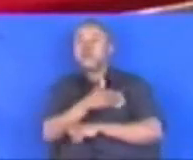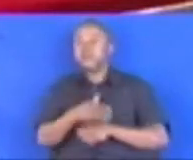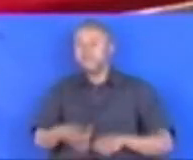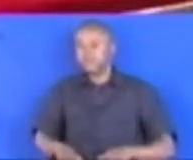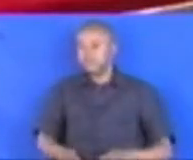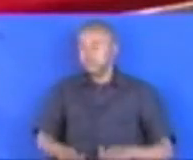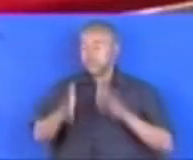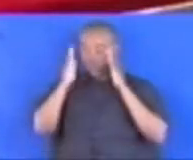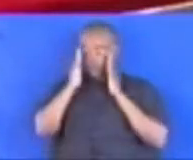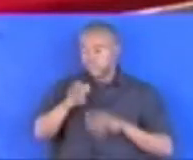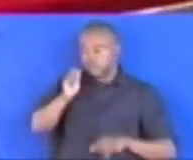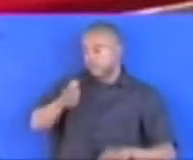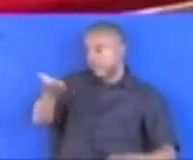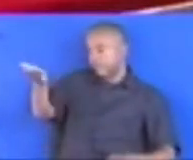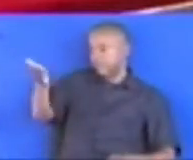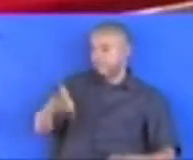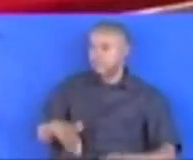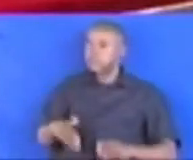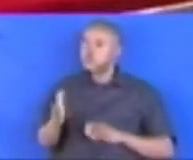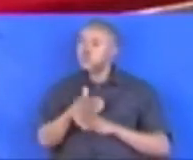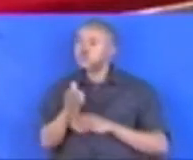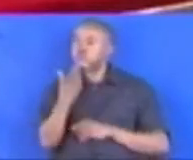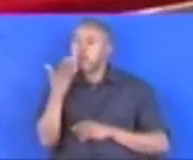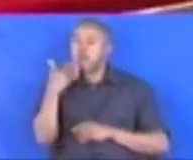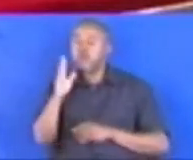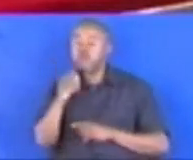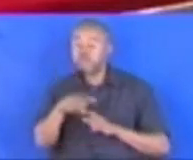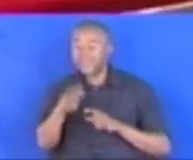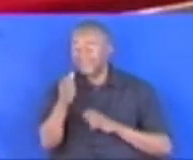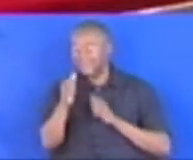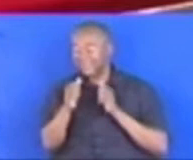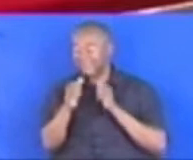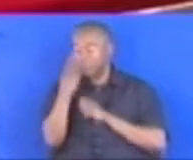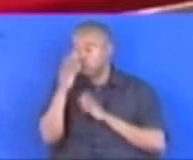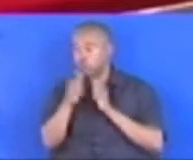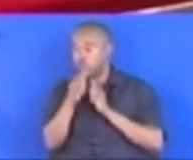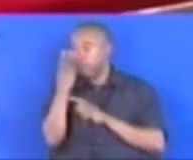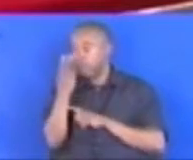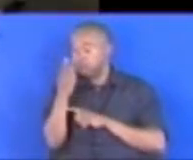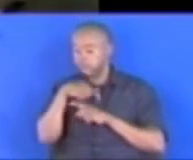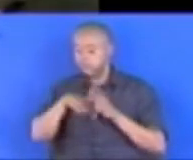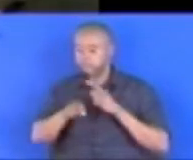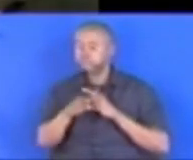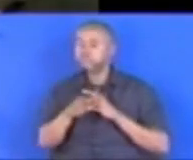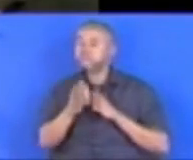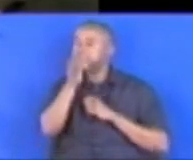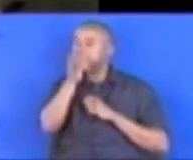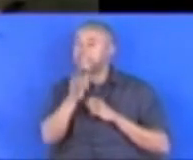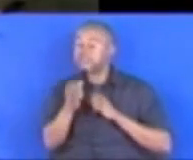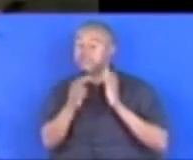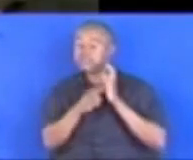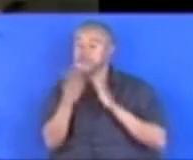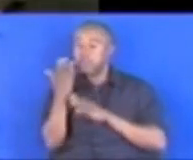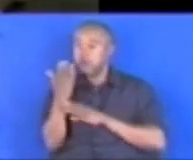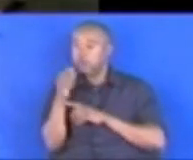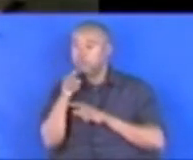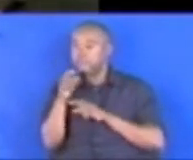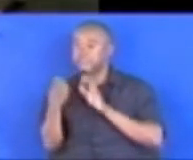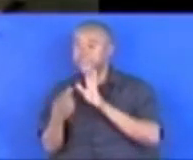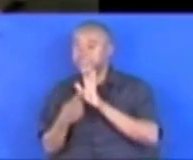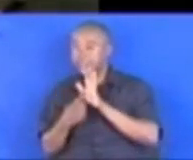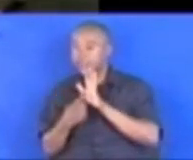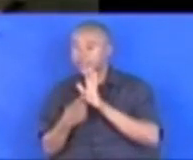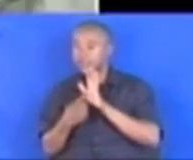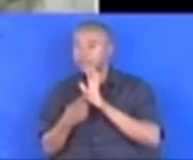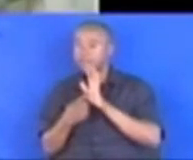Spika, hali ya upatikanaji wa dawa muhimu 312 katika vituo vya huduma za afya ilifikia 75.6% na